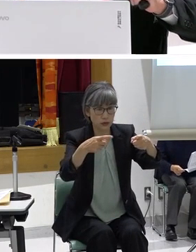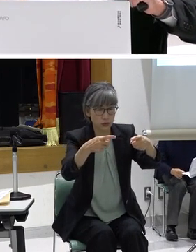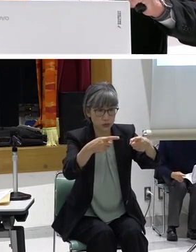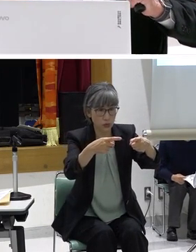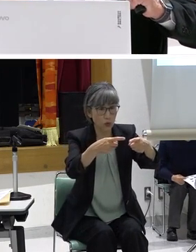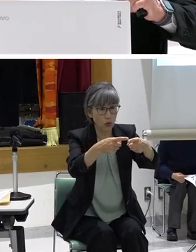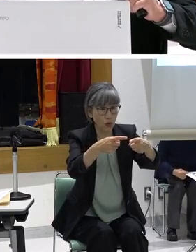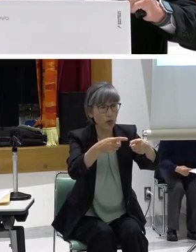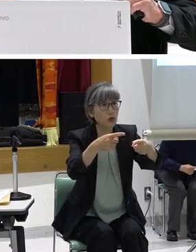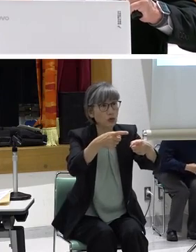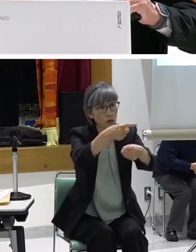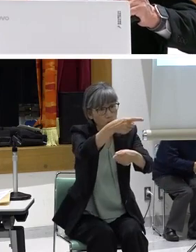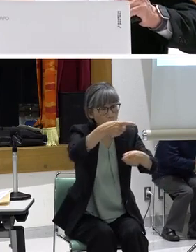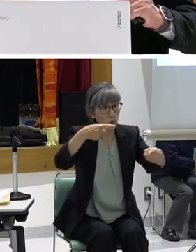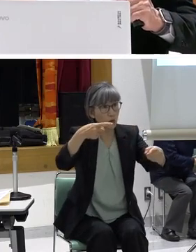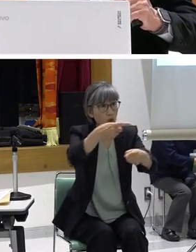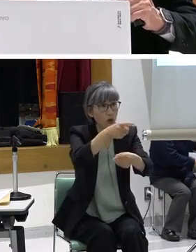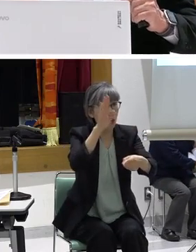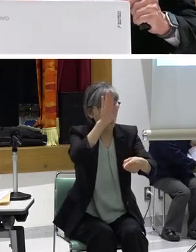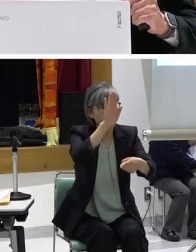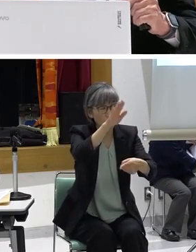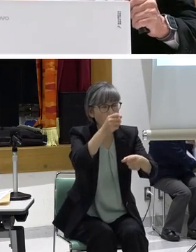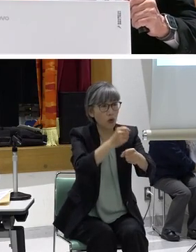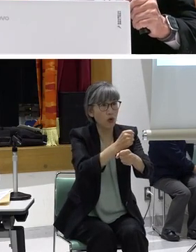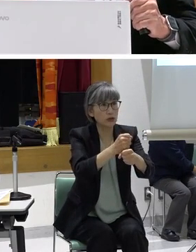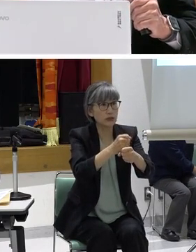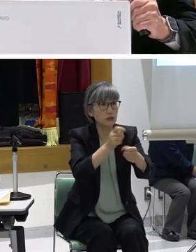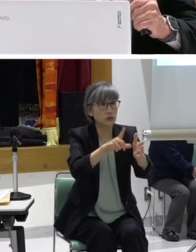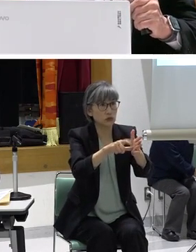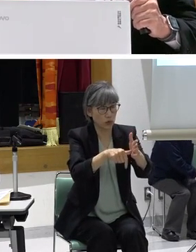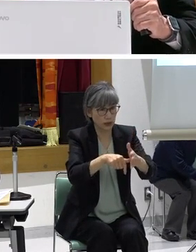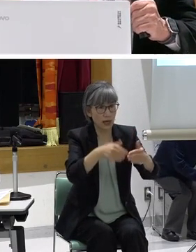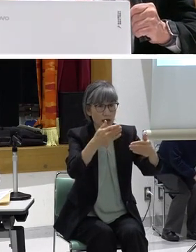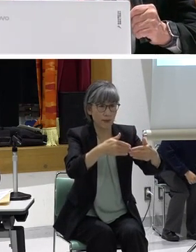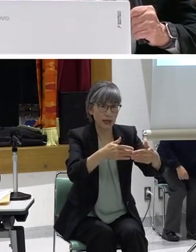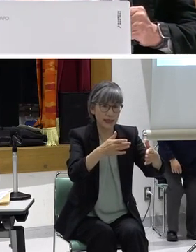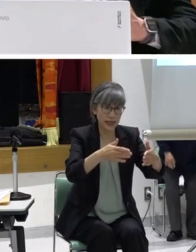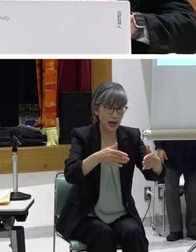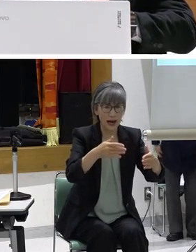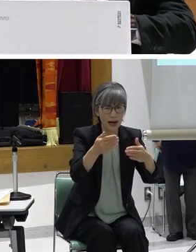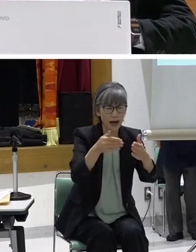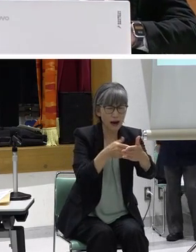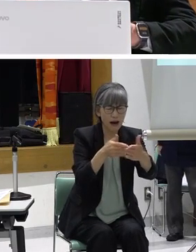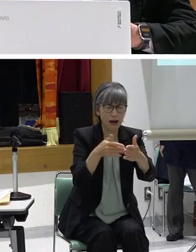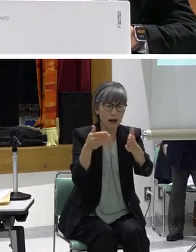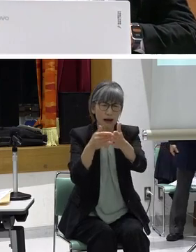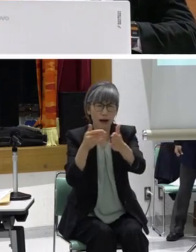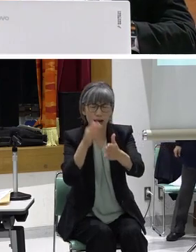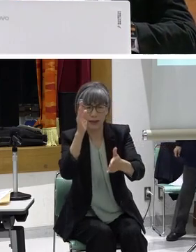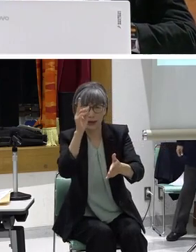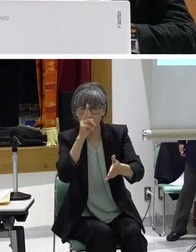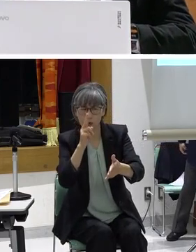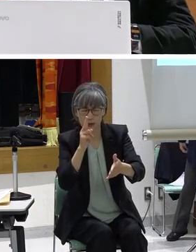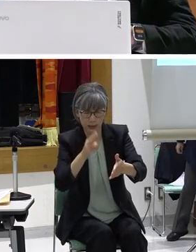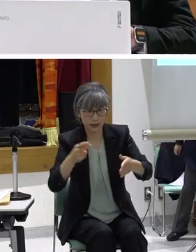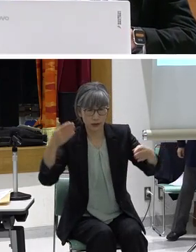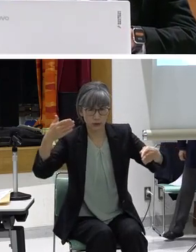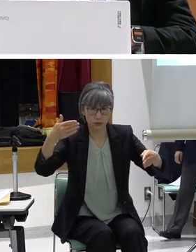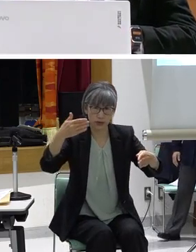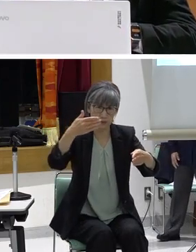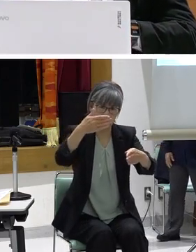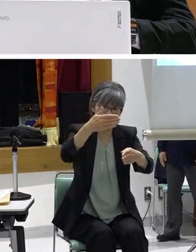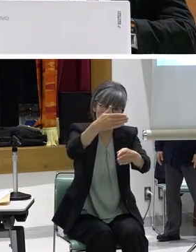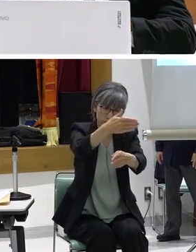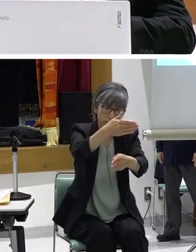ところ、今後工事をするときバリアができないように、お互い注意しましょうね、そういう届けで、これはまあ必須なんです